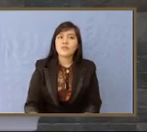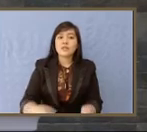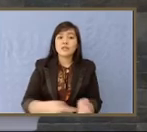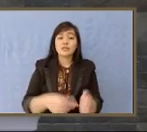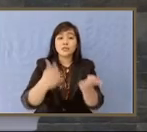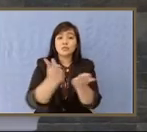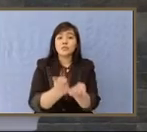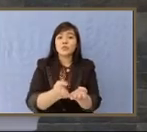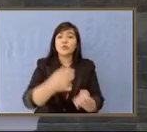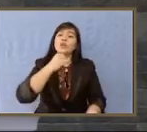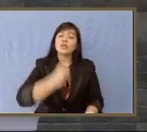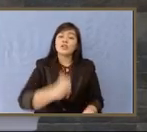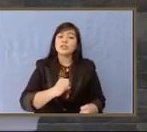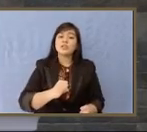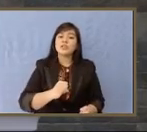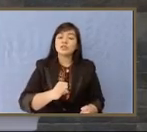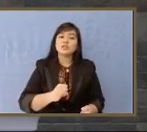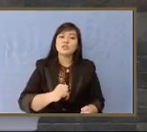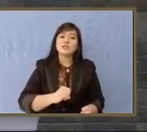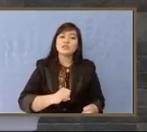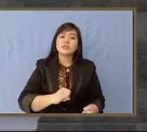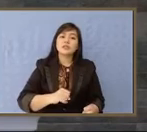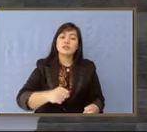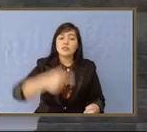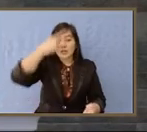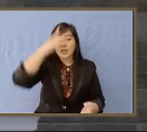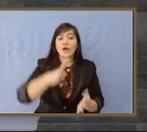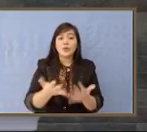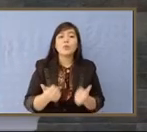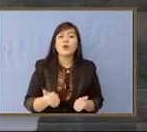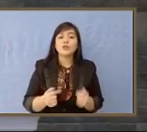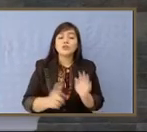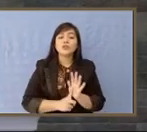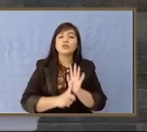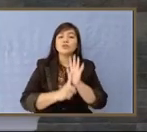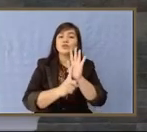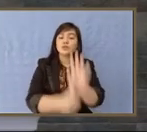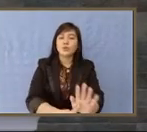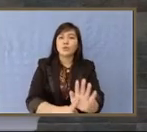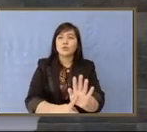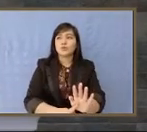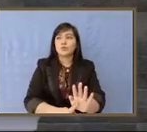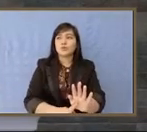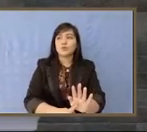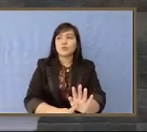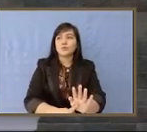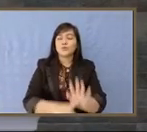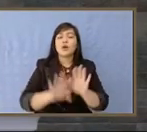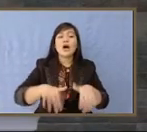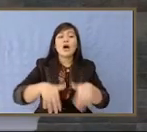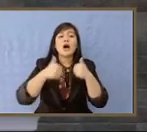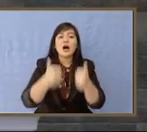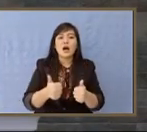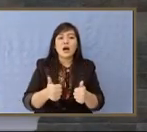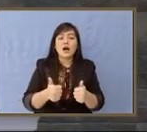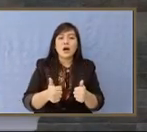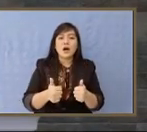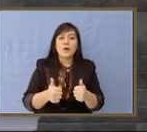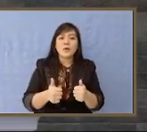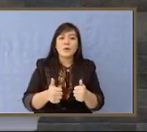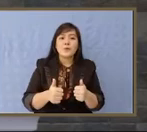may sadyang gusto lang ipakita ang Panginoon. Eh, sabi ko nga sa inyo, ang purpose mo ng book na ito is to show how a Gentile